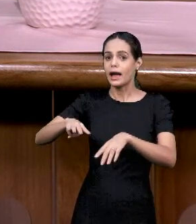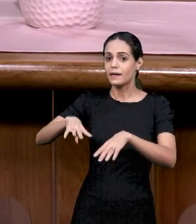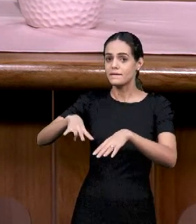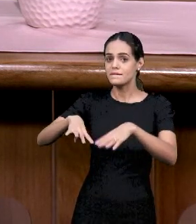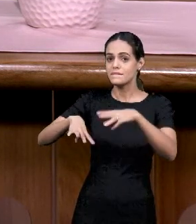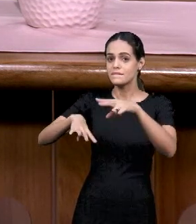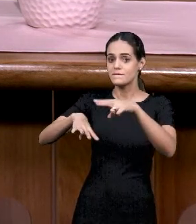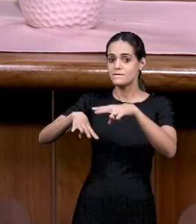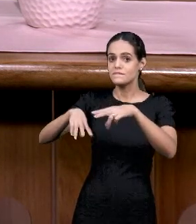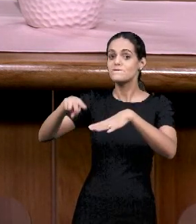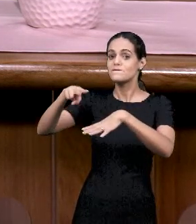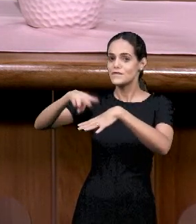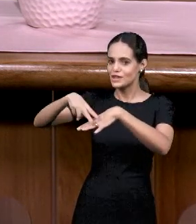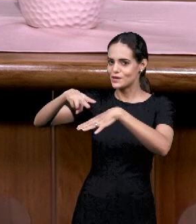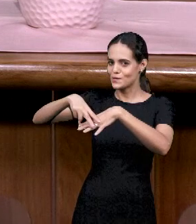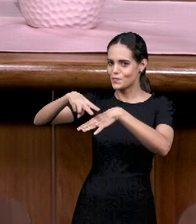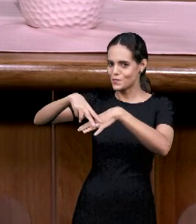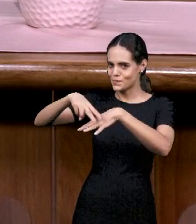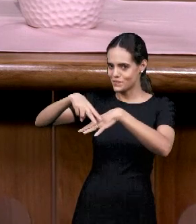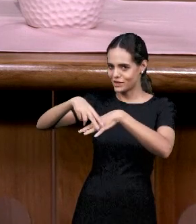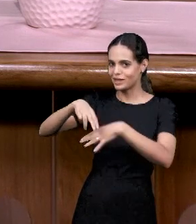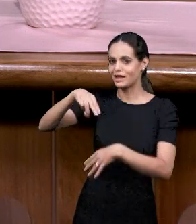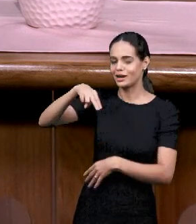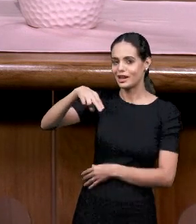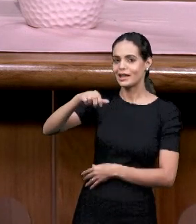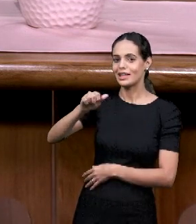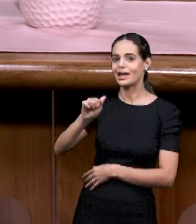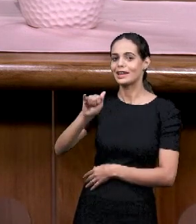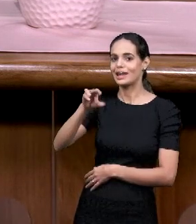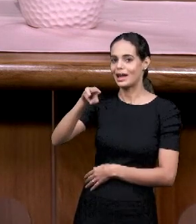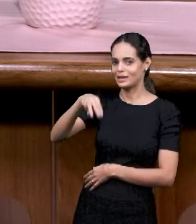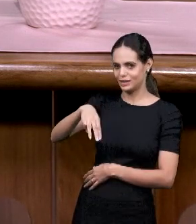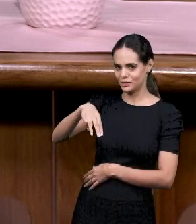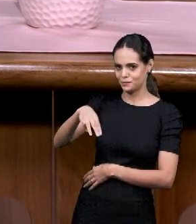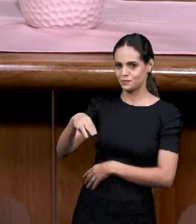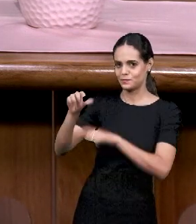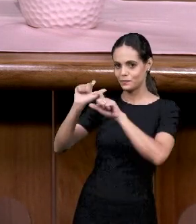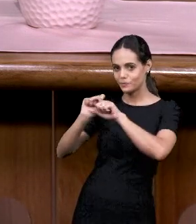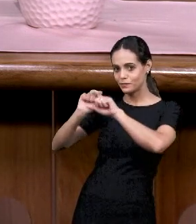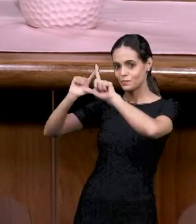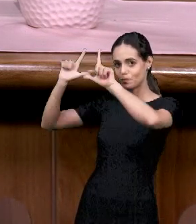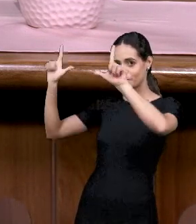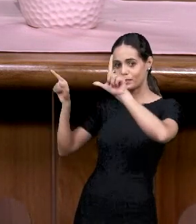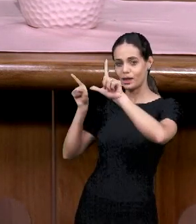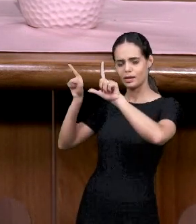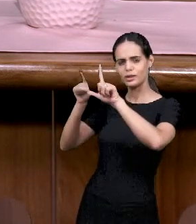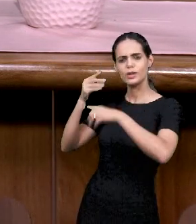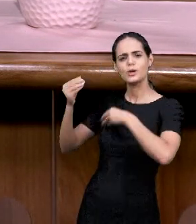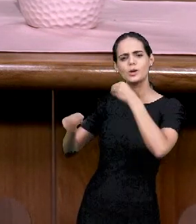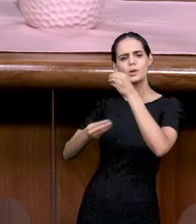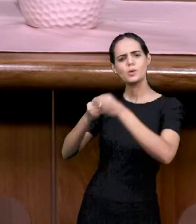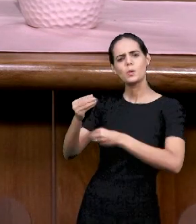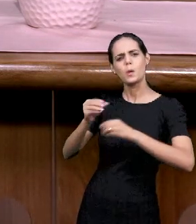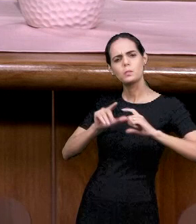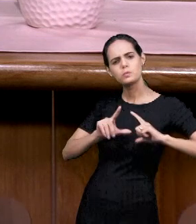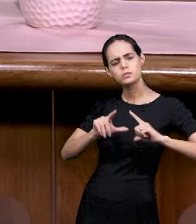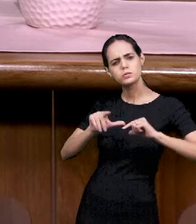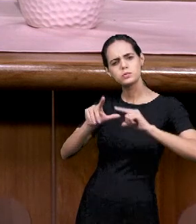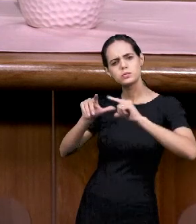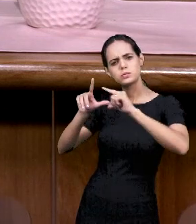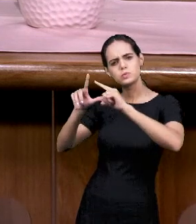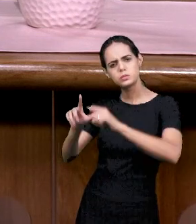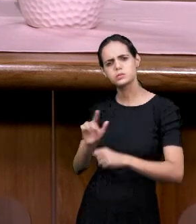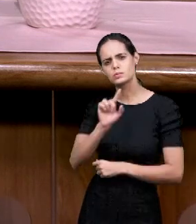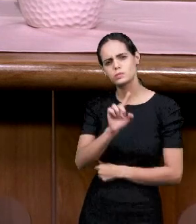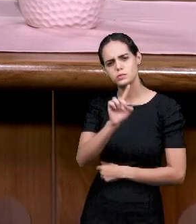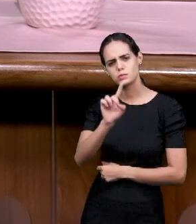allons através de présenter algumas ici, imagens à de travers satélite, quelques images de apresentar aos satellites, irmãos nous allons como présenter aux chegar frères et até sœurs ali e comment identificar o arriver et local